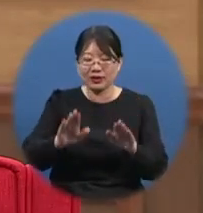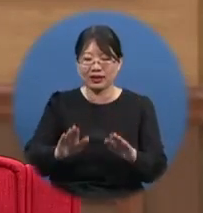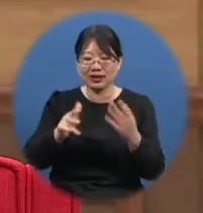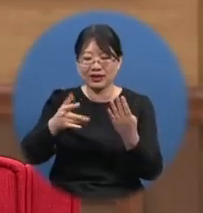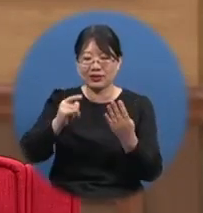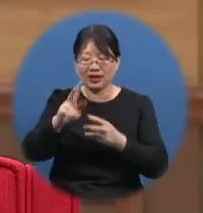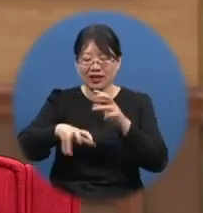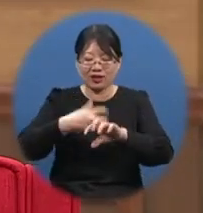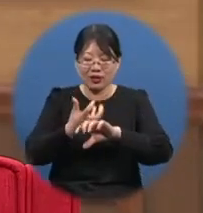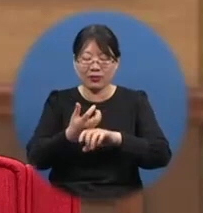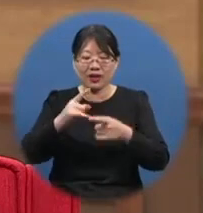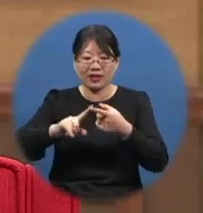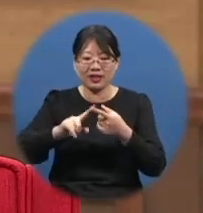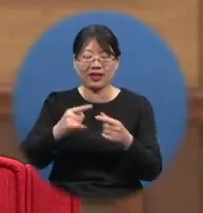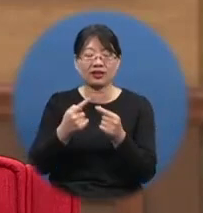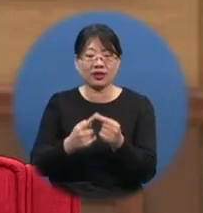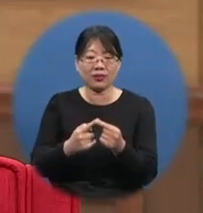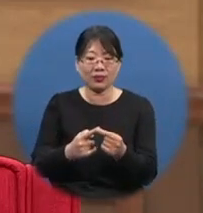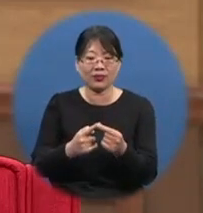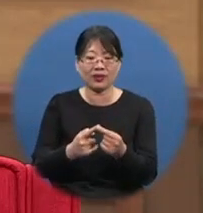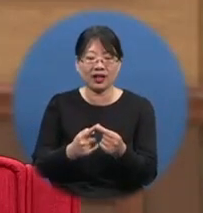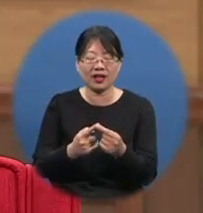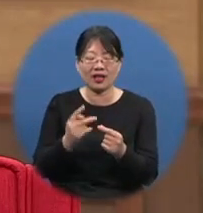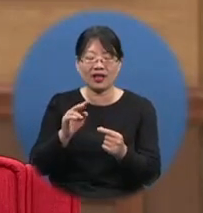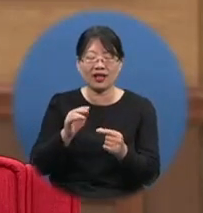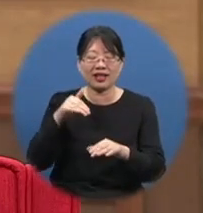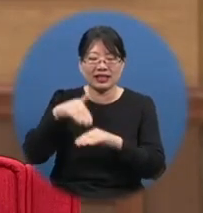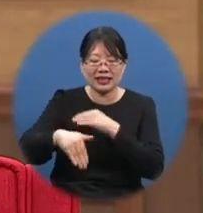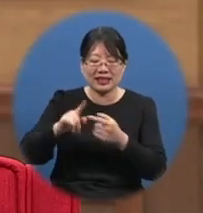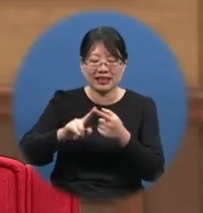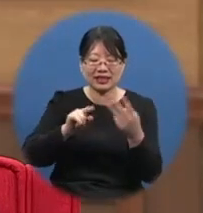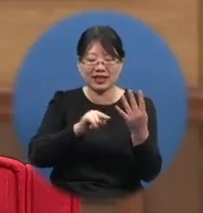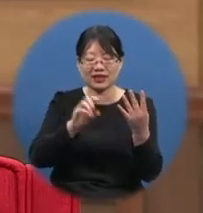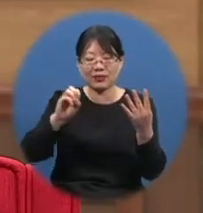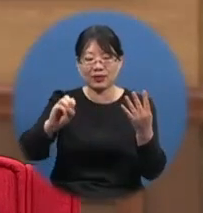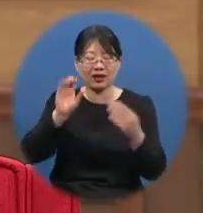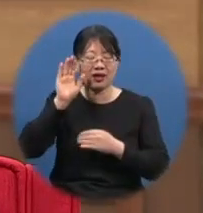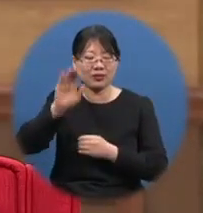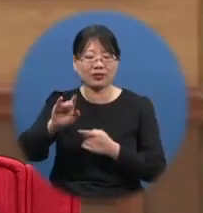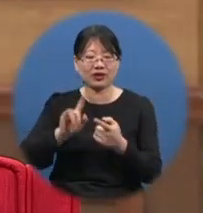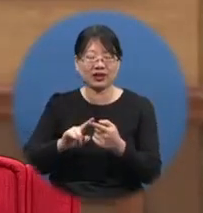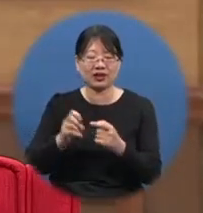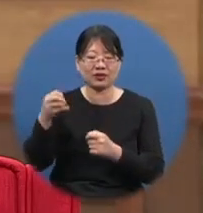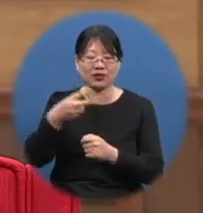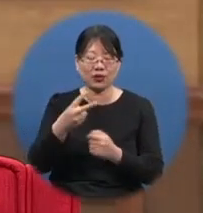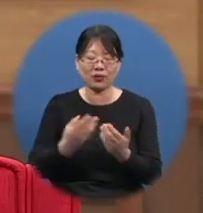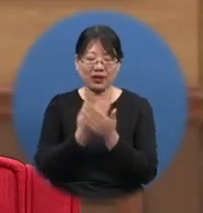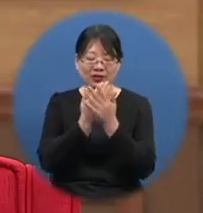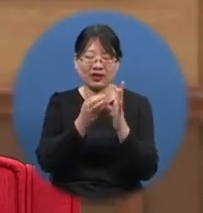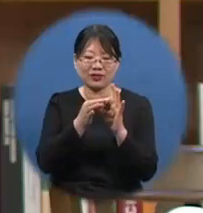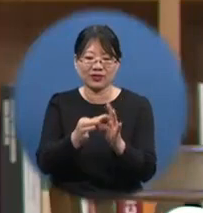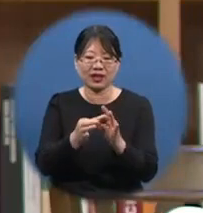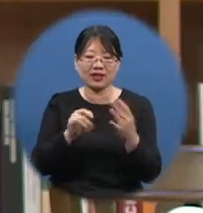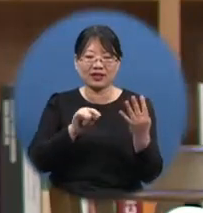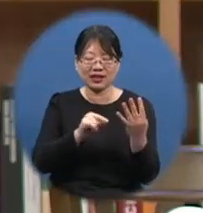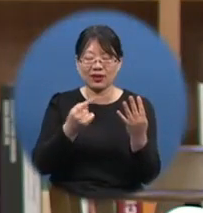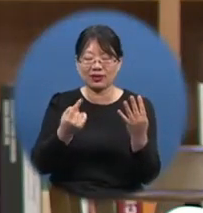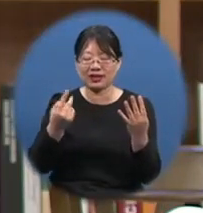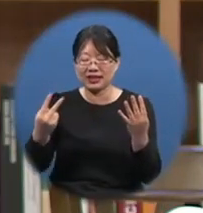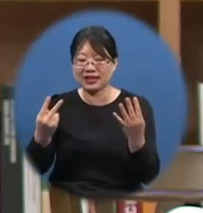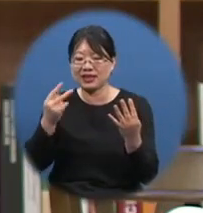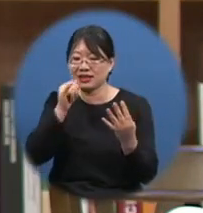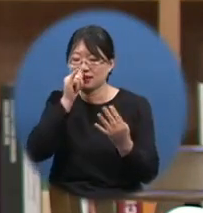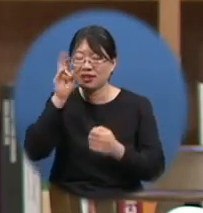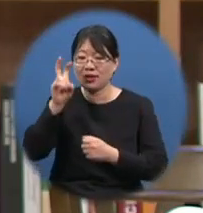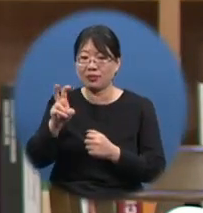4차 산업혁명의 첫 번째 버전인 4.0. 이제 앞으로 이제 그게 또 발전되가면 4.1, 4.2 되겠죠?